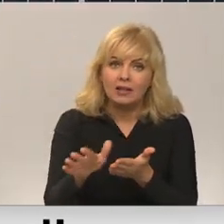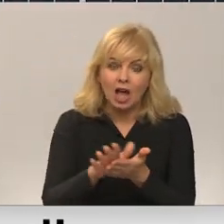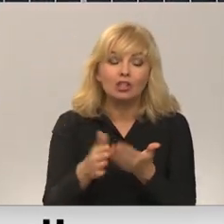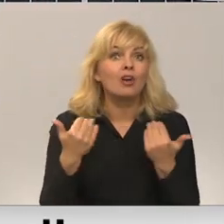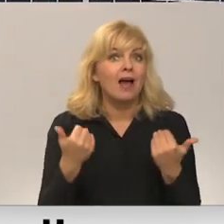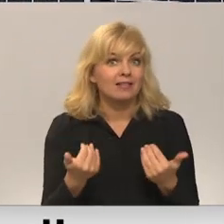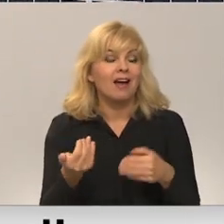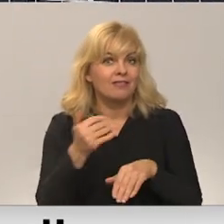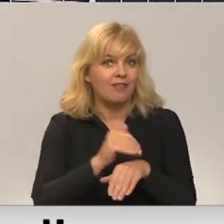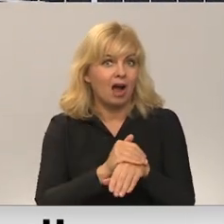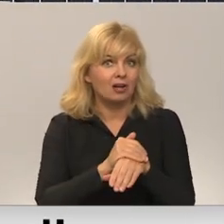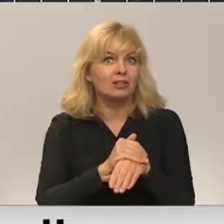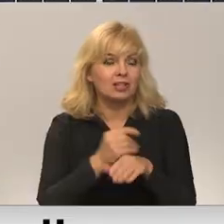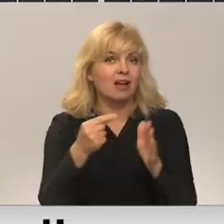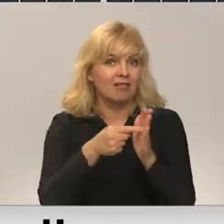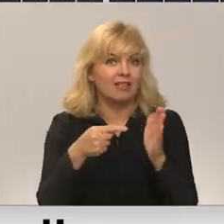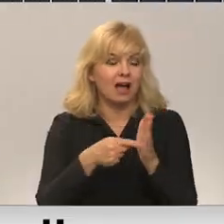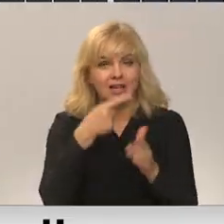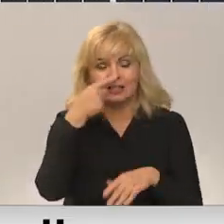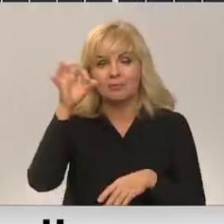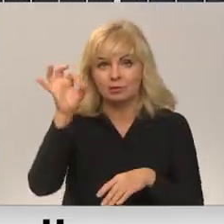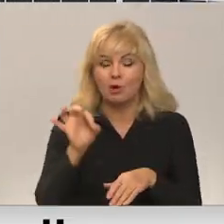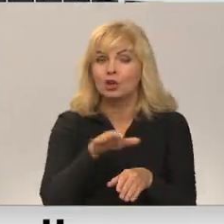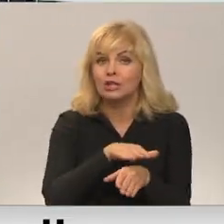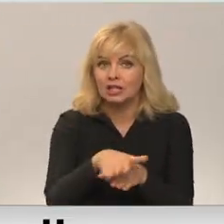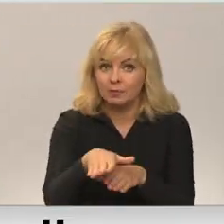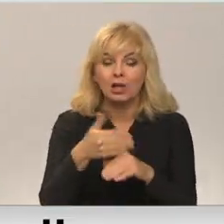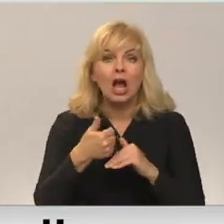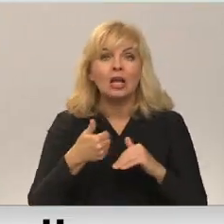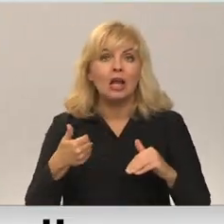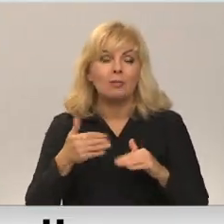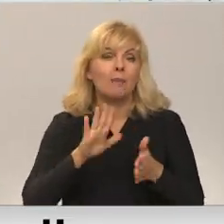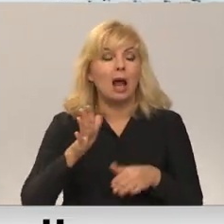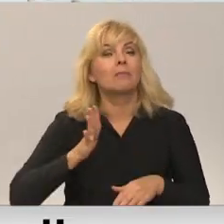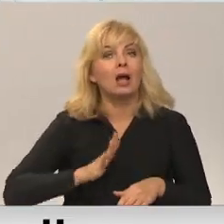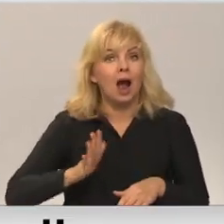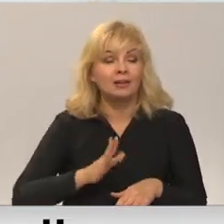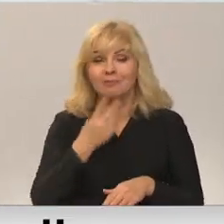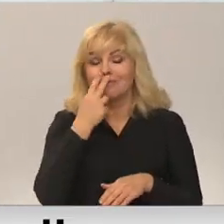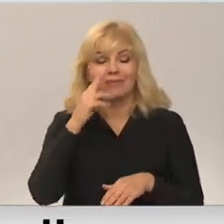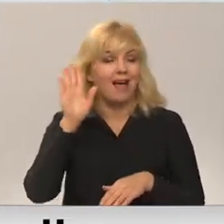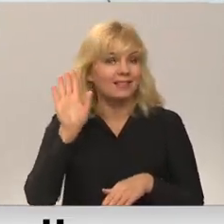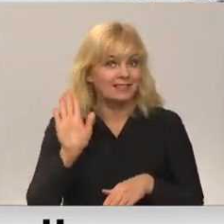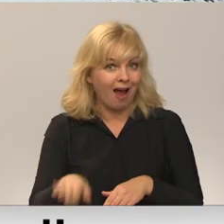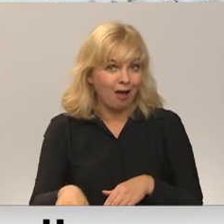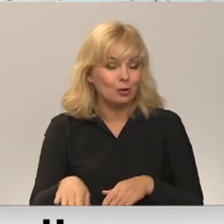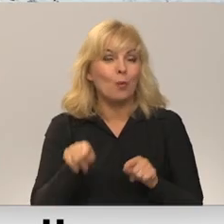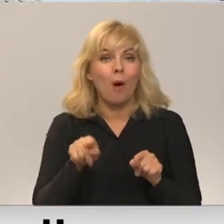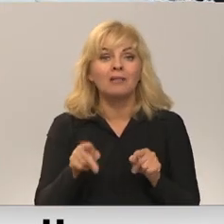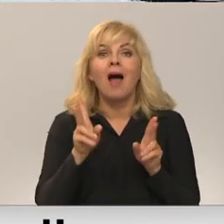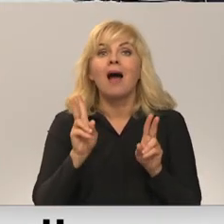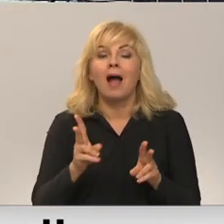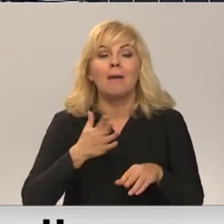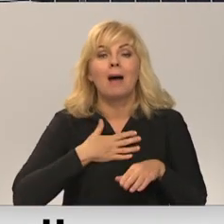tie faktiskie dati rāda, kad 100% izpildījies tas, ko mēs iepriekš prognozējām. Neskatoties uz to, kā vismaz